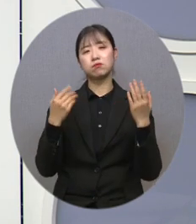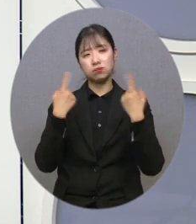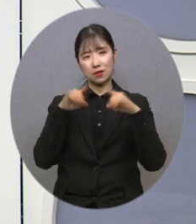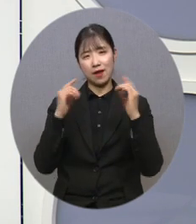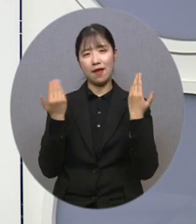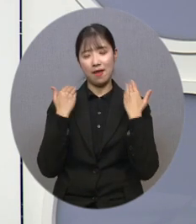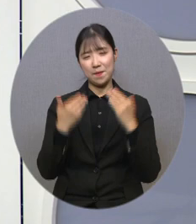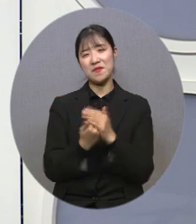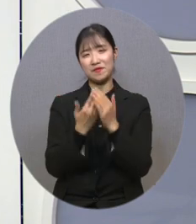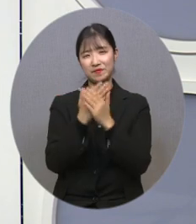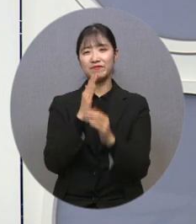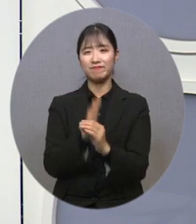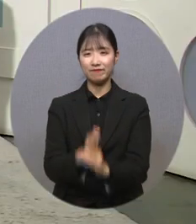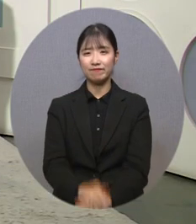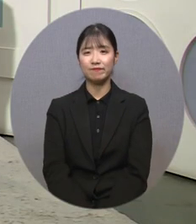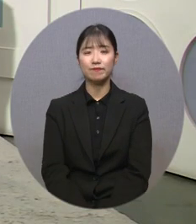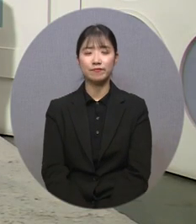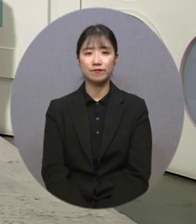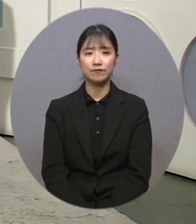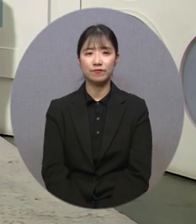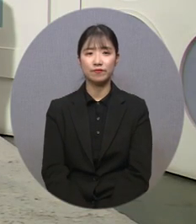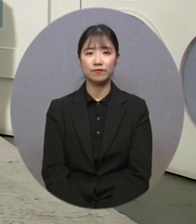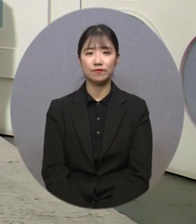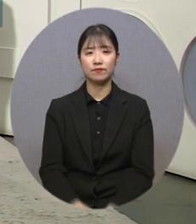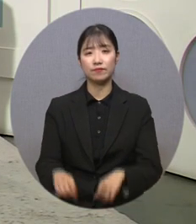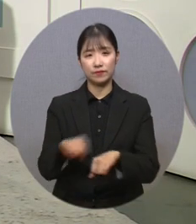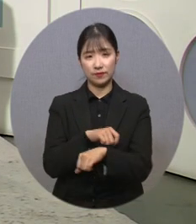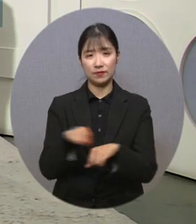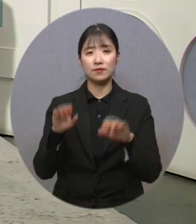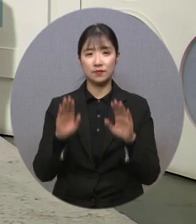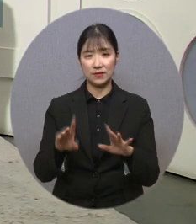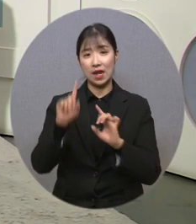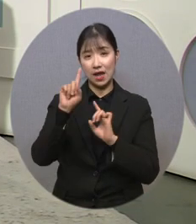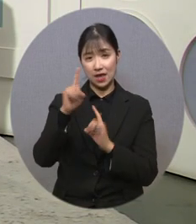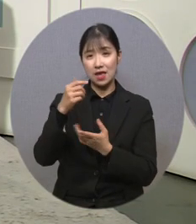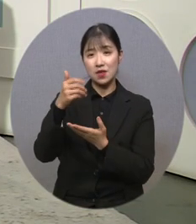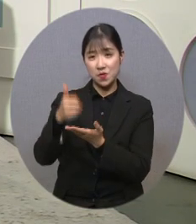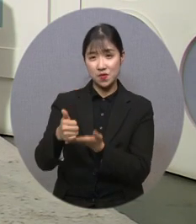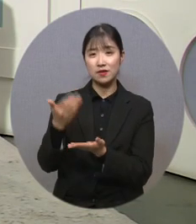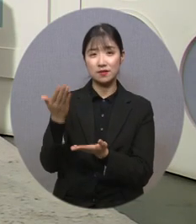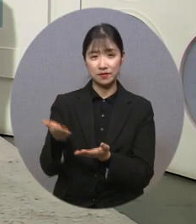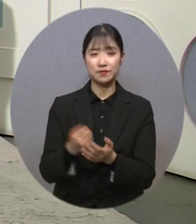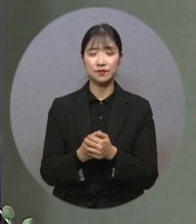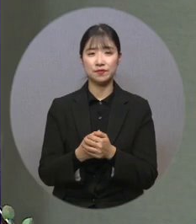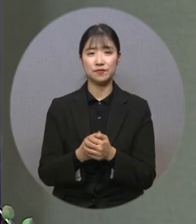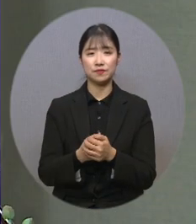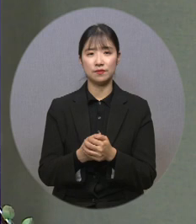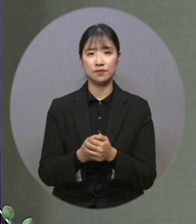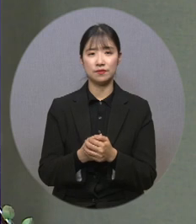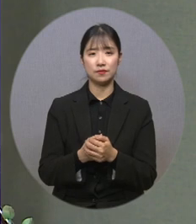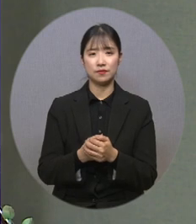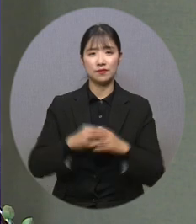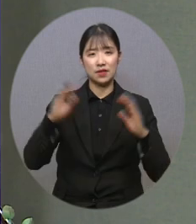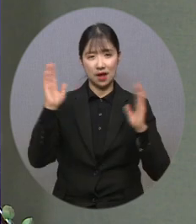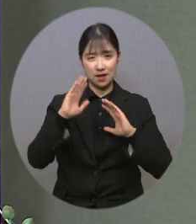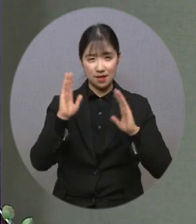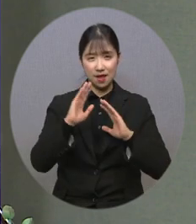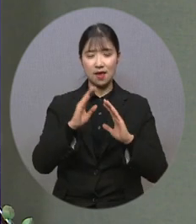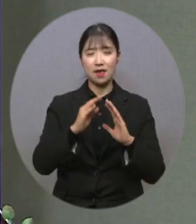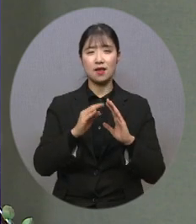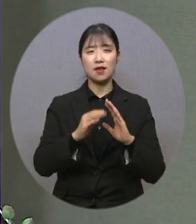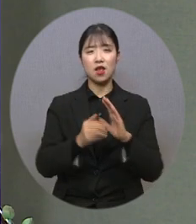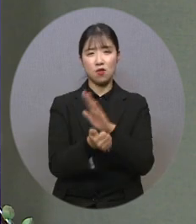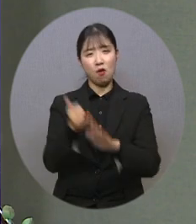있다고 말씀드릴 수 있겠습니다. 네. 근데 특히 이제 우리 이우종 총장님께서는 네. 학생